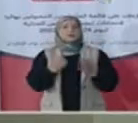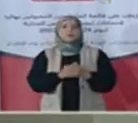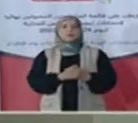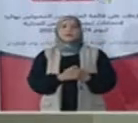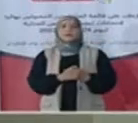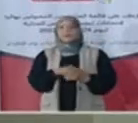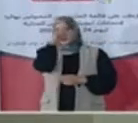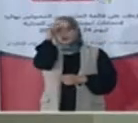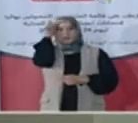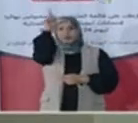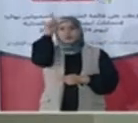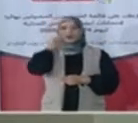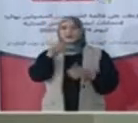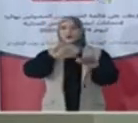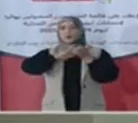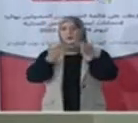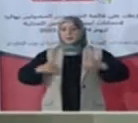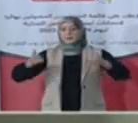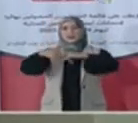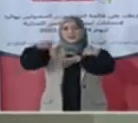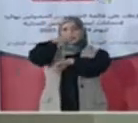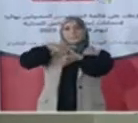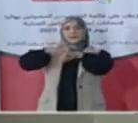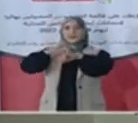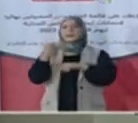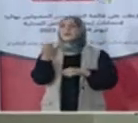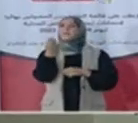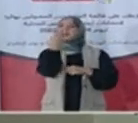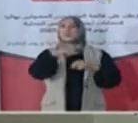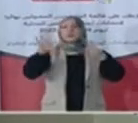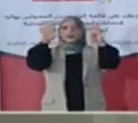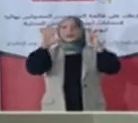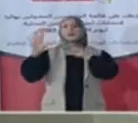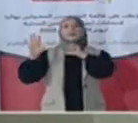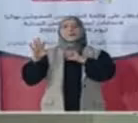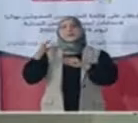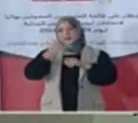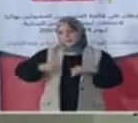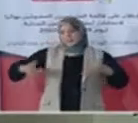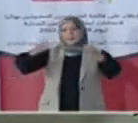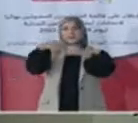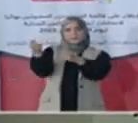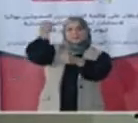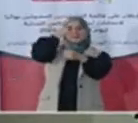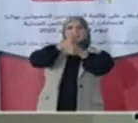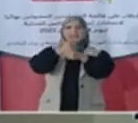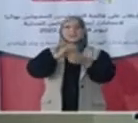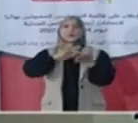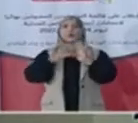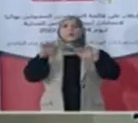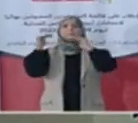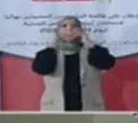إن شاء الله جميع المجالس المحلية وعددها 279 مجلس محلي سوف تتركز دون استثناء.